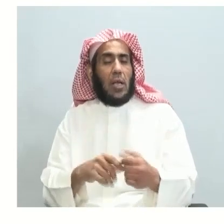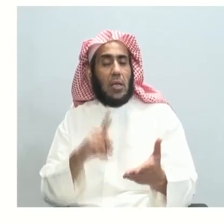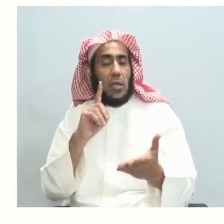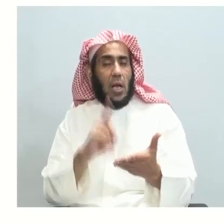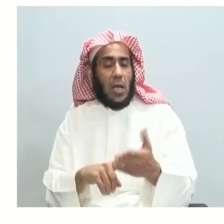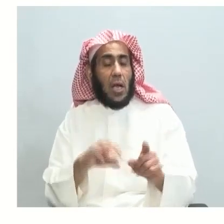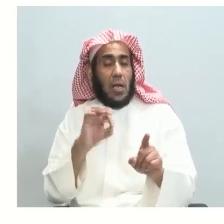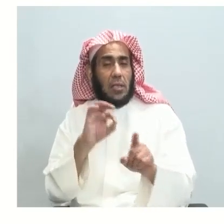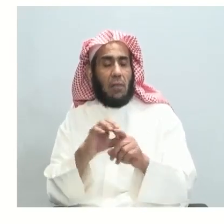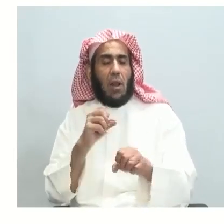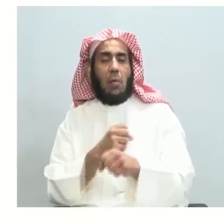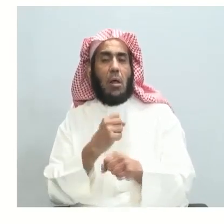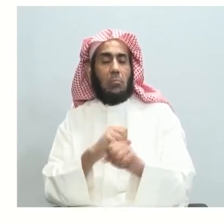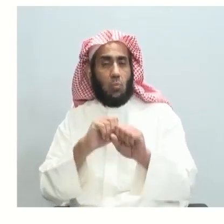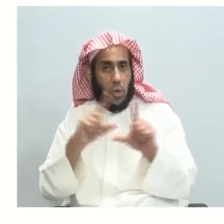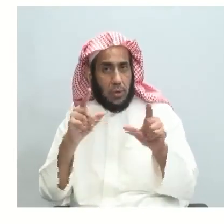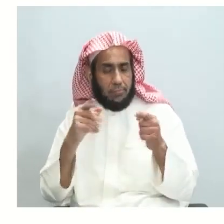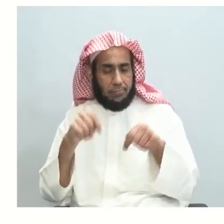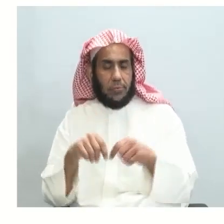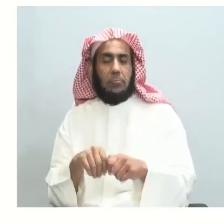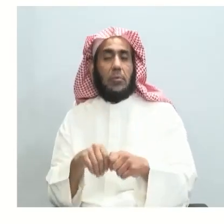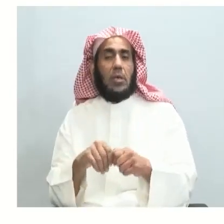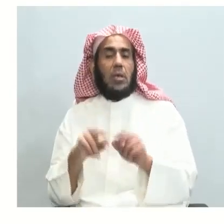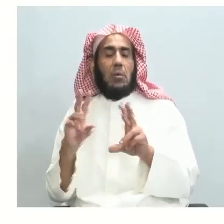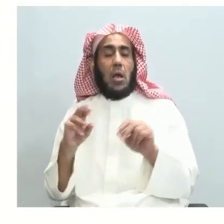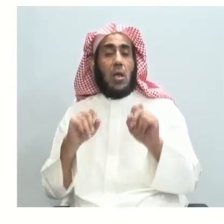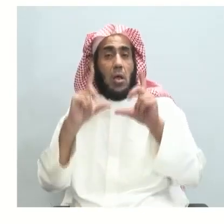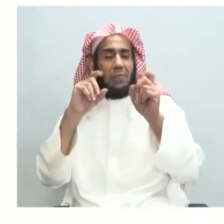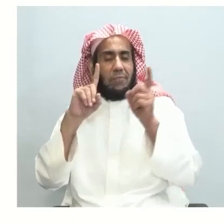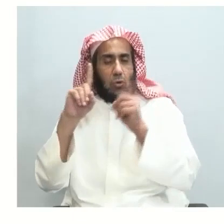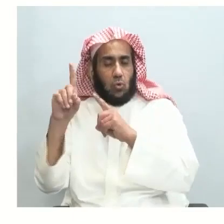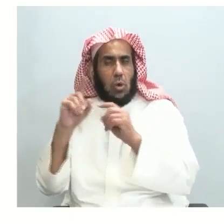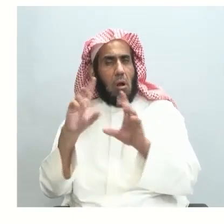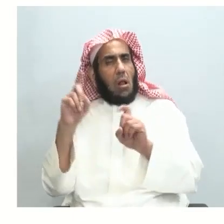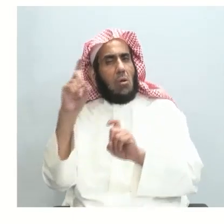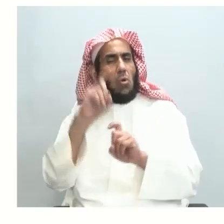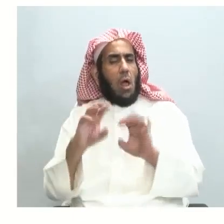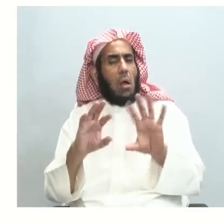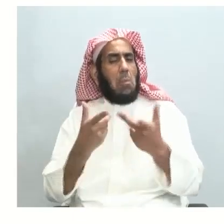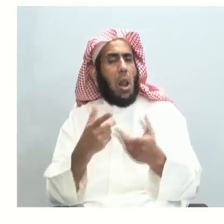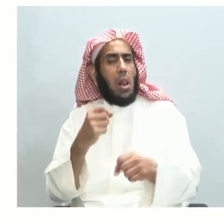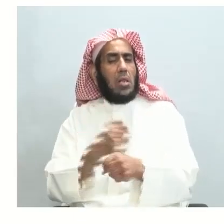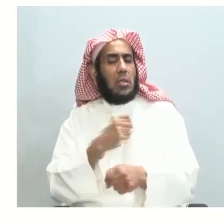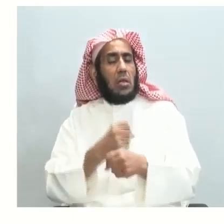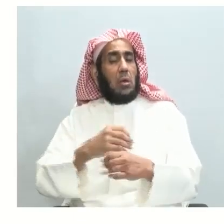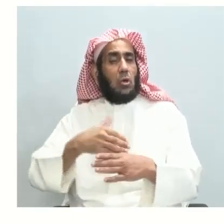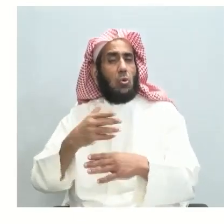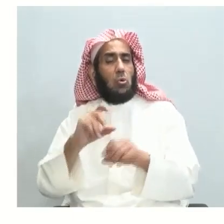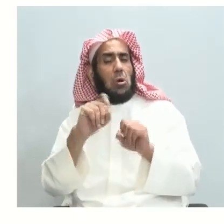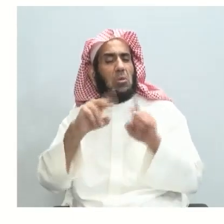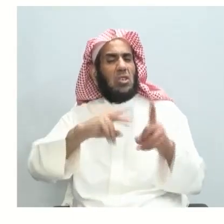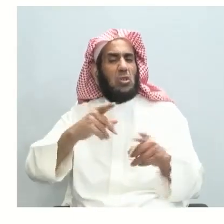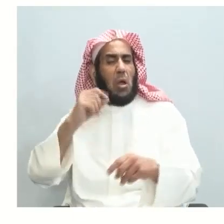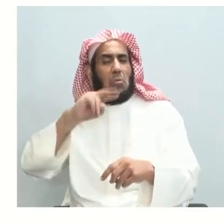اهداف الاعمال كما يظهر لديك في الصوره لو تساءلنا ما الاستخدامات الاخرى لمنصات التواصل